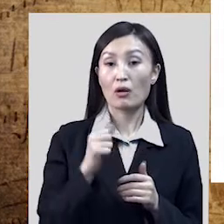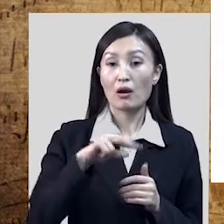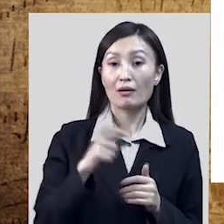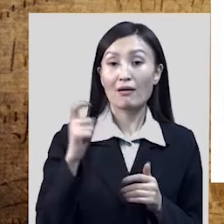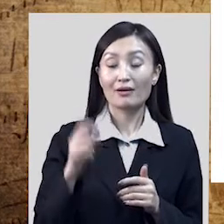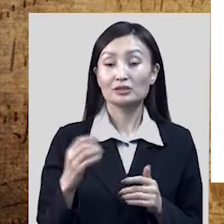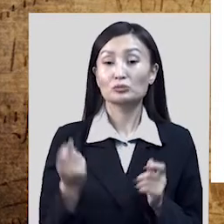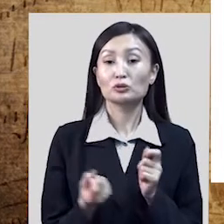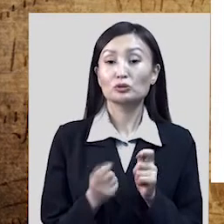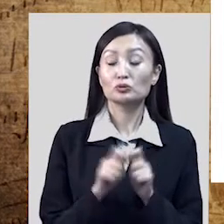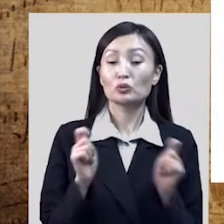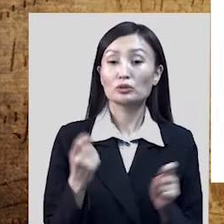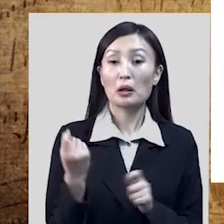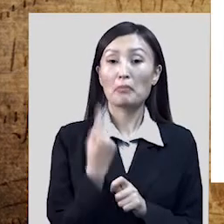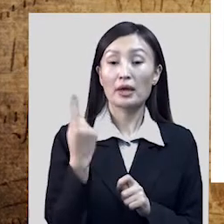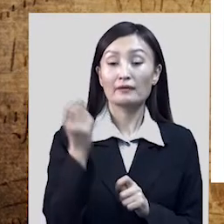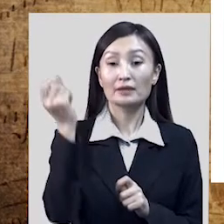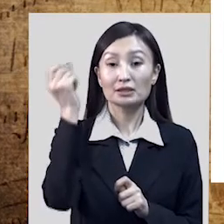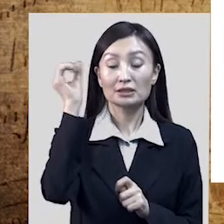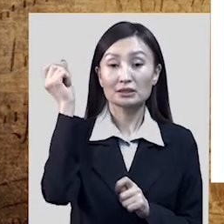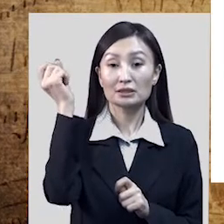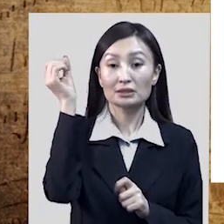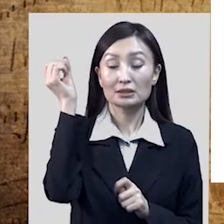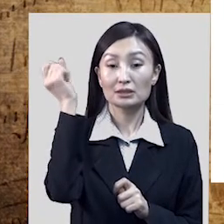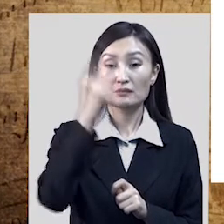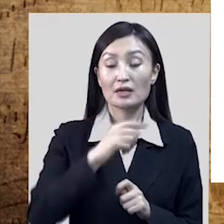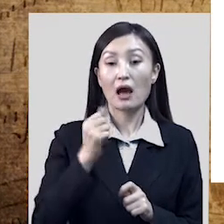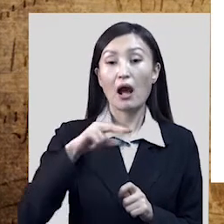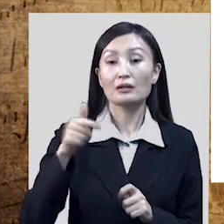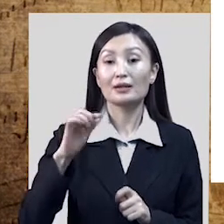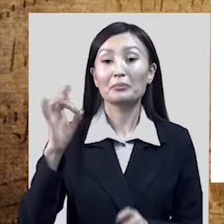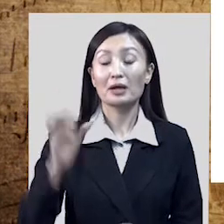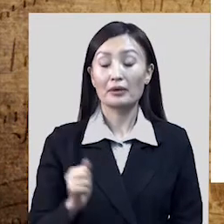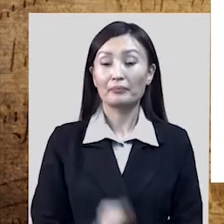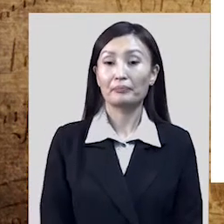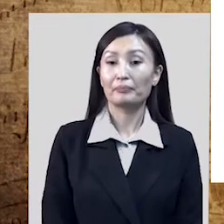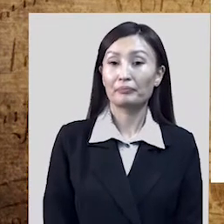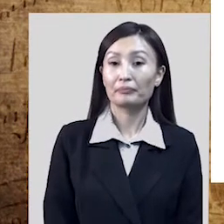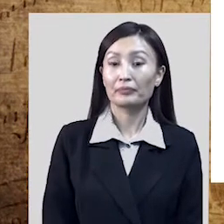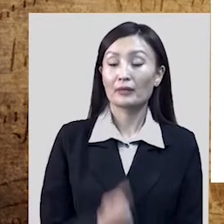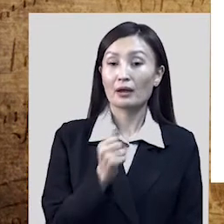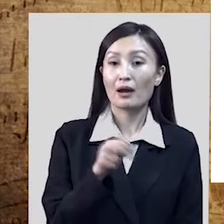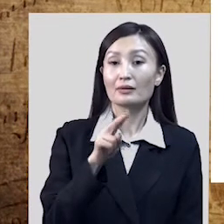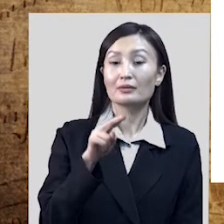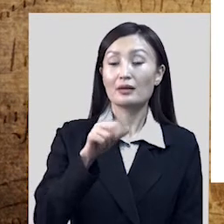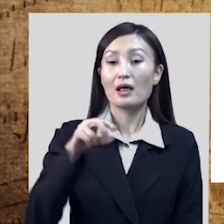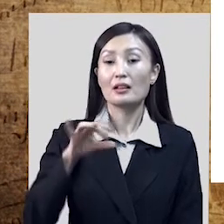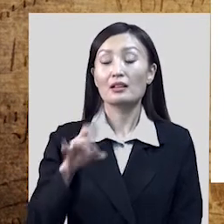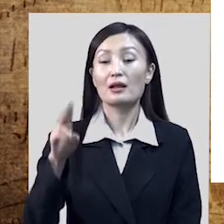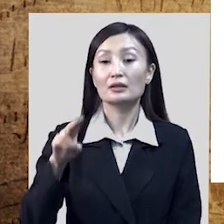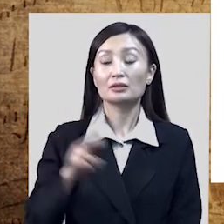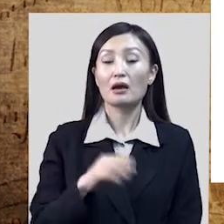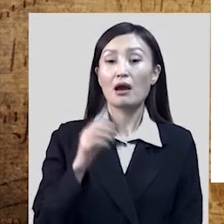создал первый известный арабский трактат по алгебре а дела арбатский английский